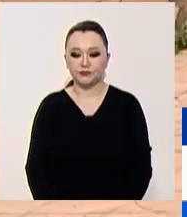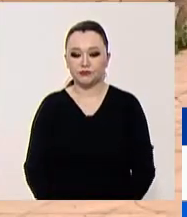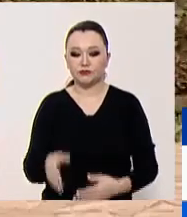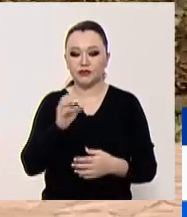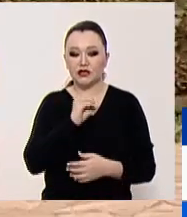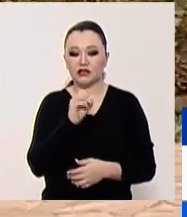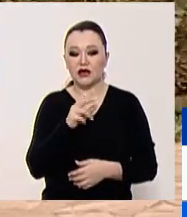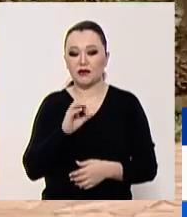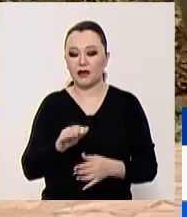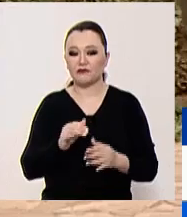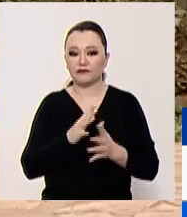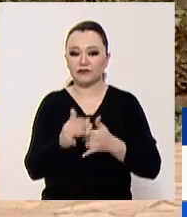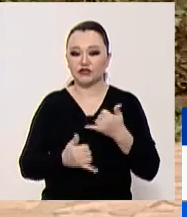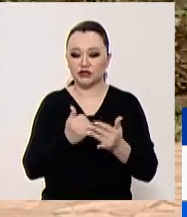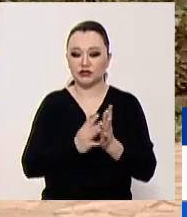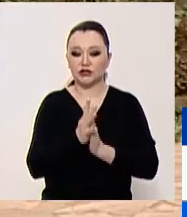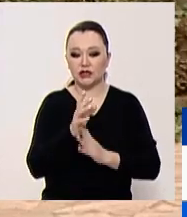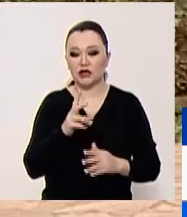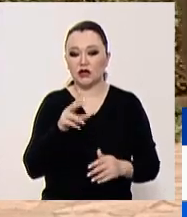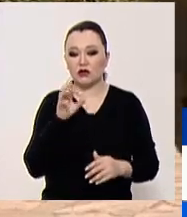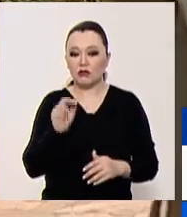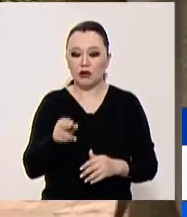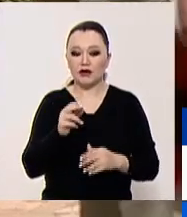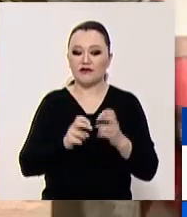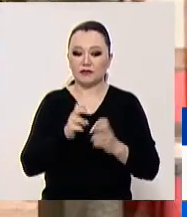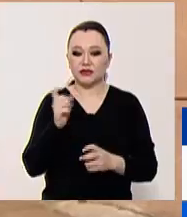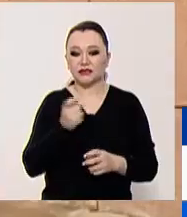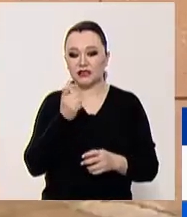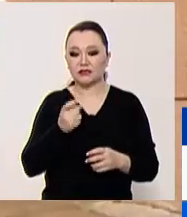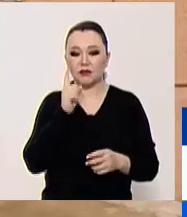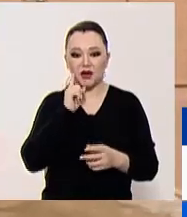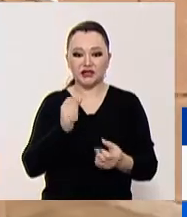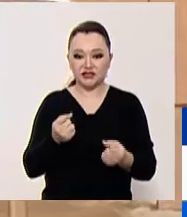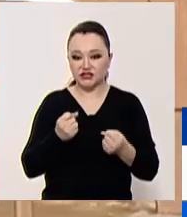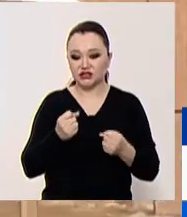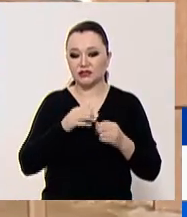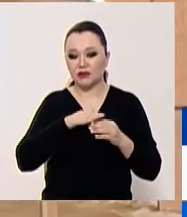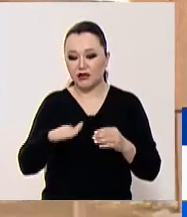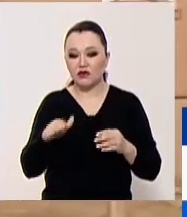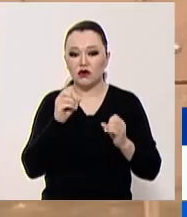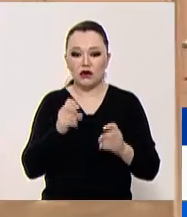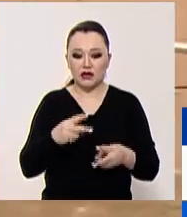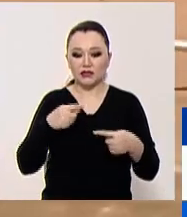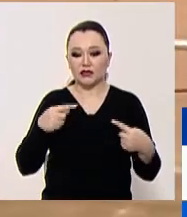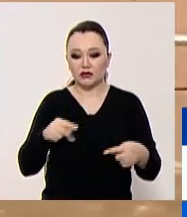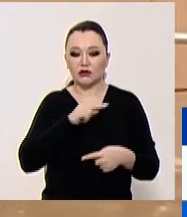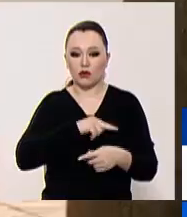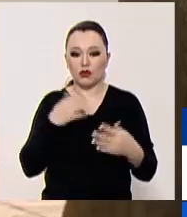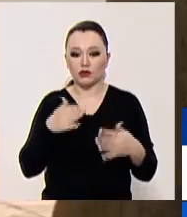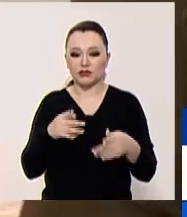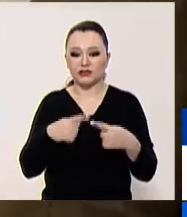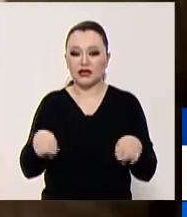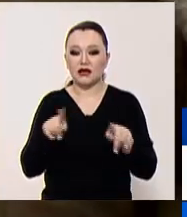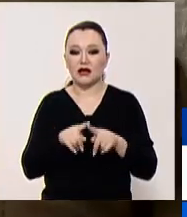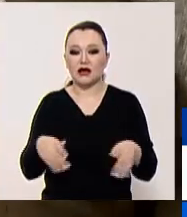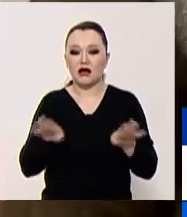Ержан Карабаев выращивает люцерну, рис и хлопок. Фермерское хозяйство еще пока держится на плаву, тогда как некоторые из его коллег уже закрылись. Все